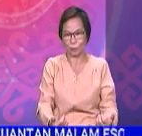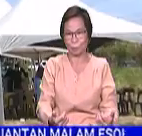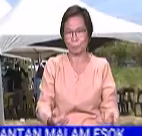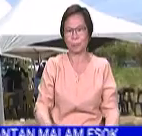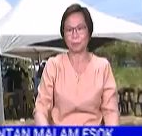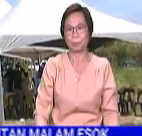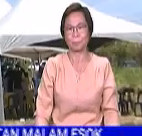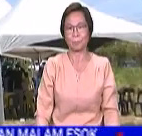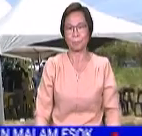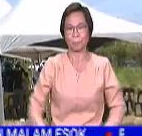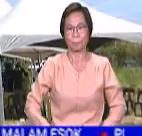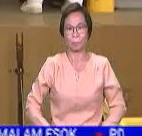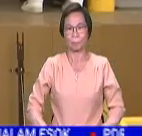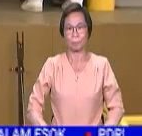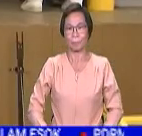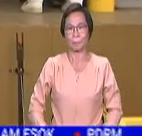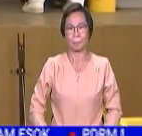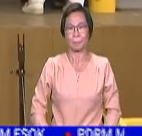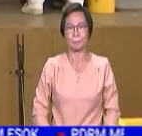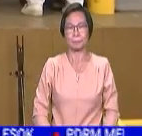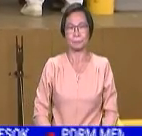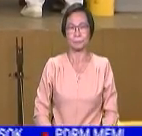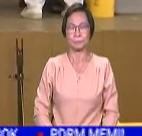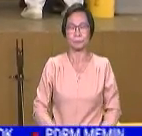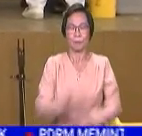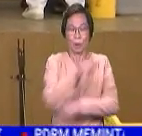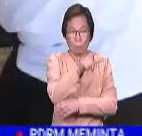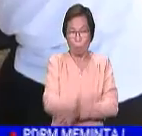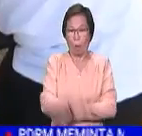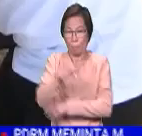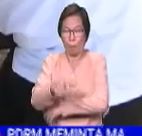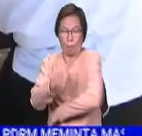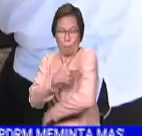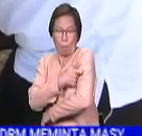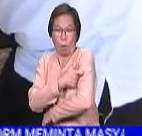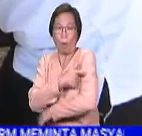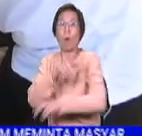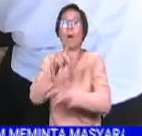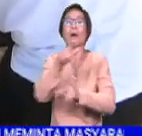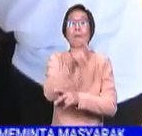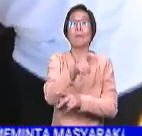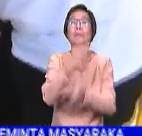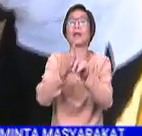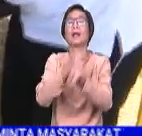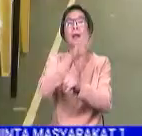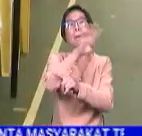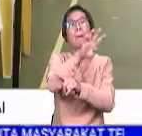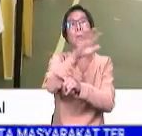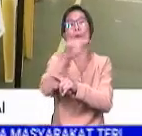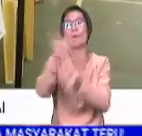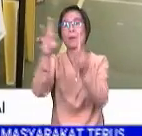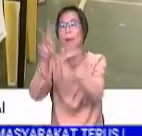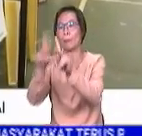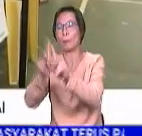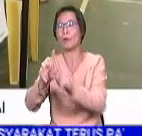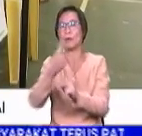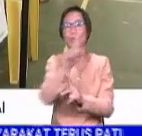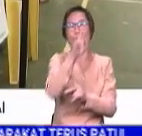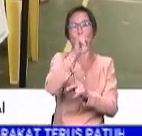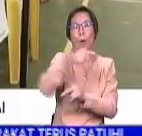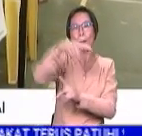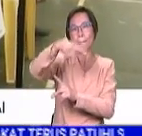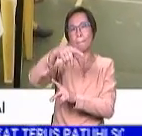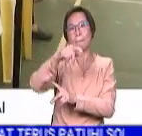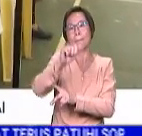ini penerima vaksin merupakan penduduk daripada 46 buah kampung di kawasan Dusun